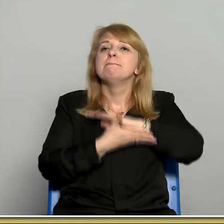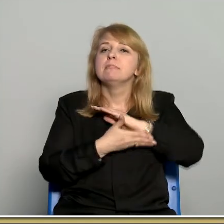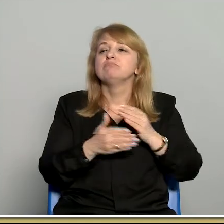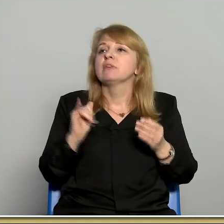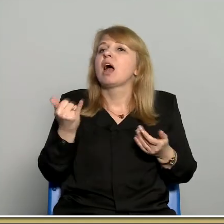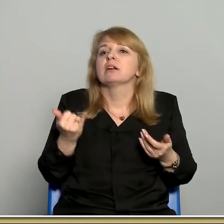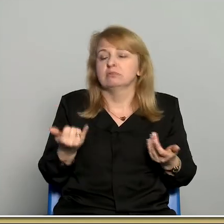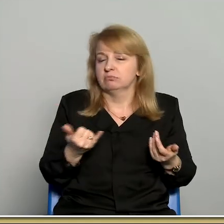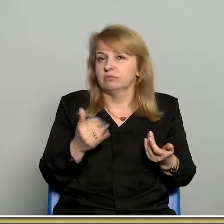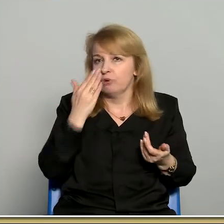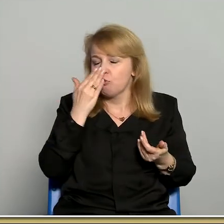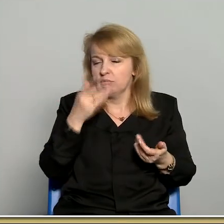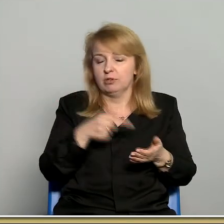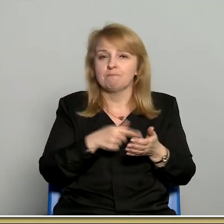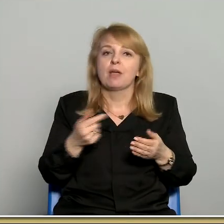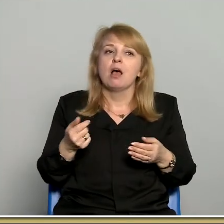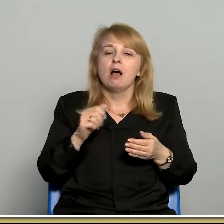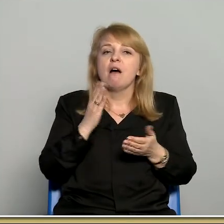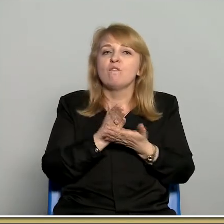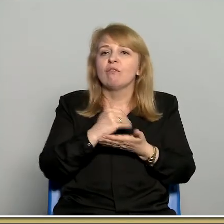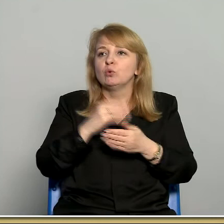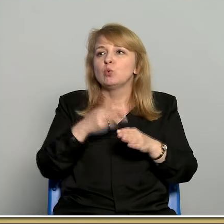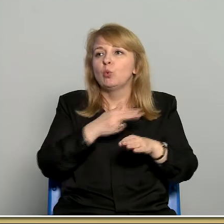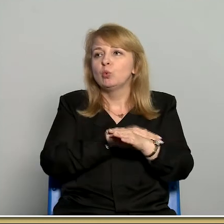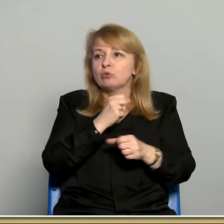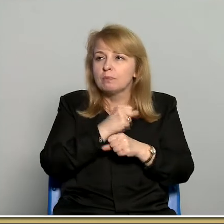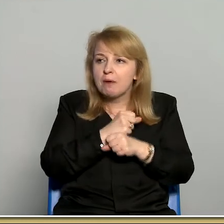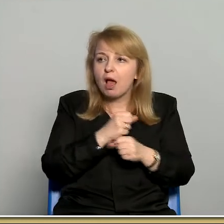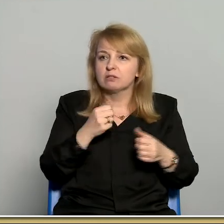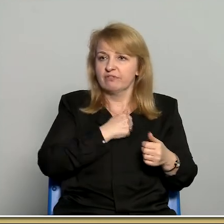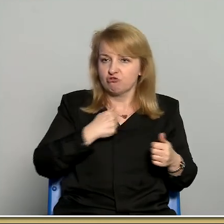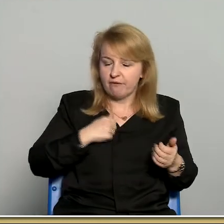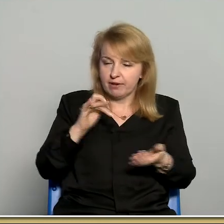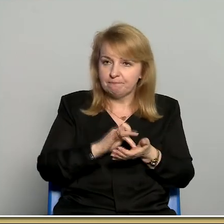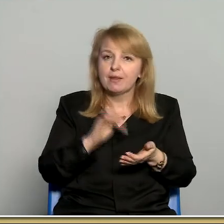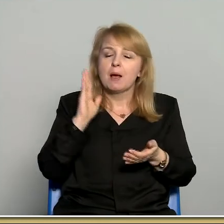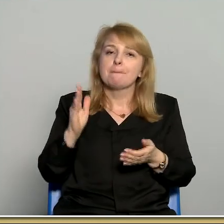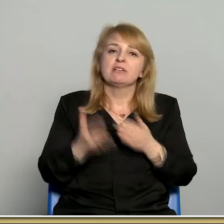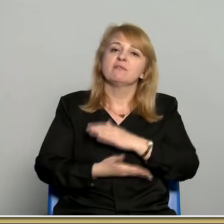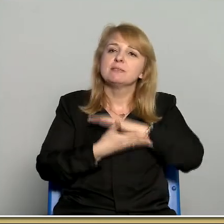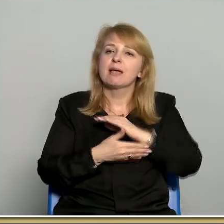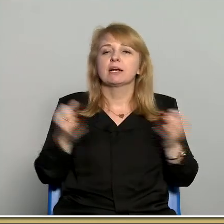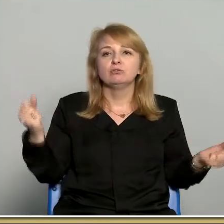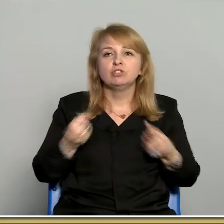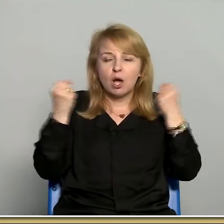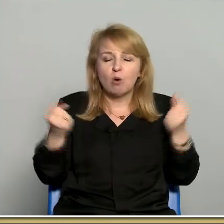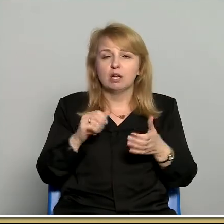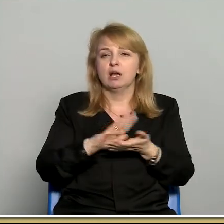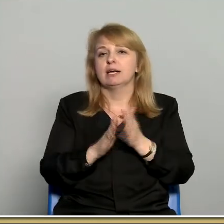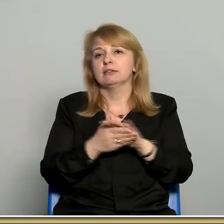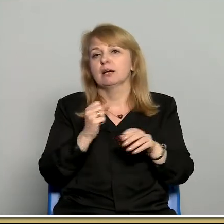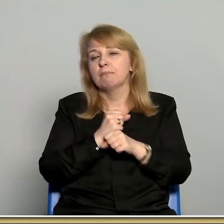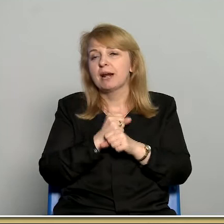mówiłem już, proszę Państwa, Wojewódzki Urząd Pracy w Warszawie będzie wspierał działania na rynku pracy